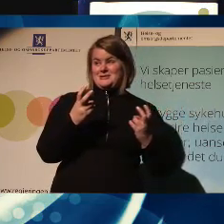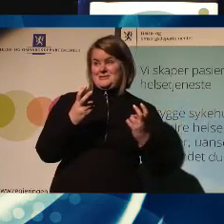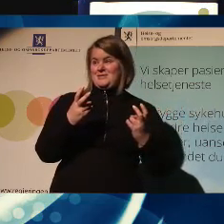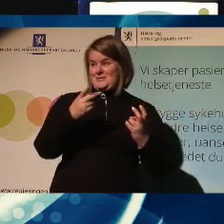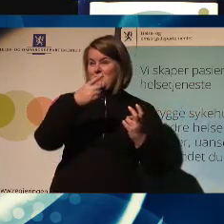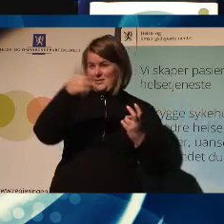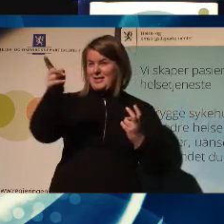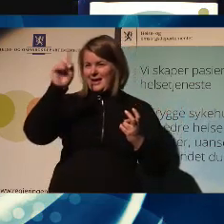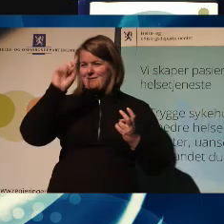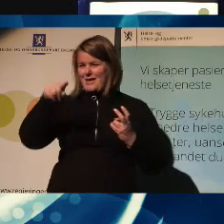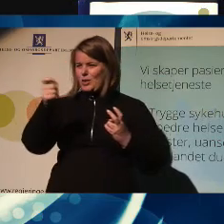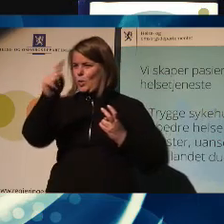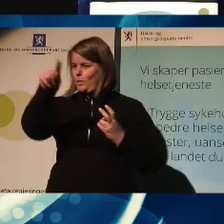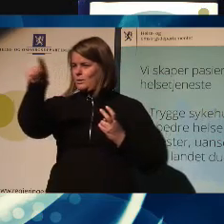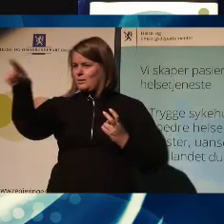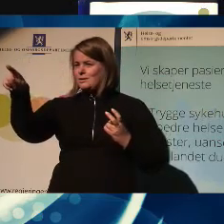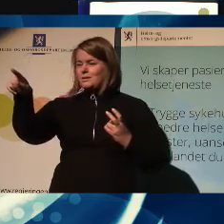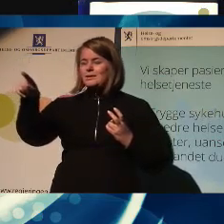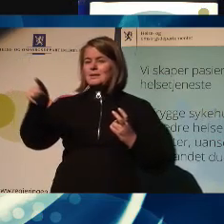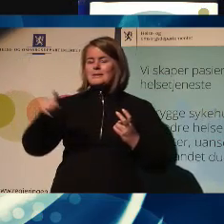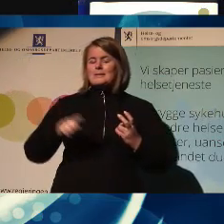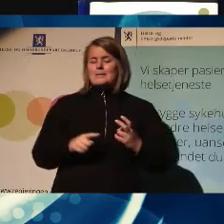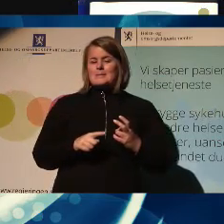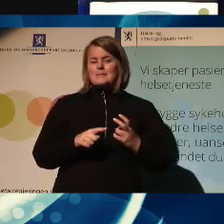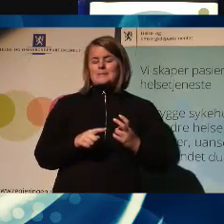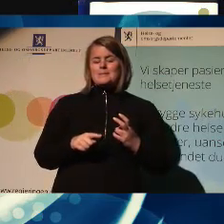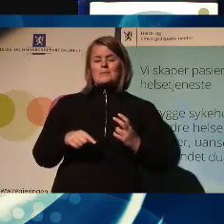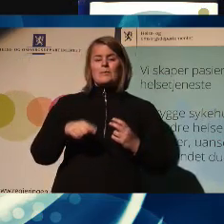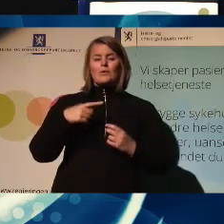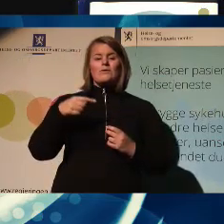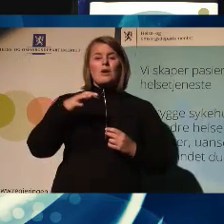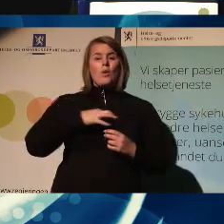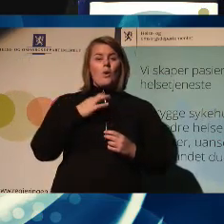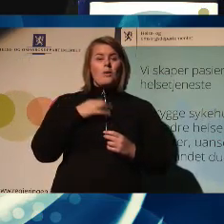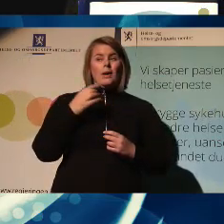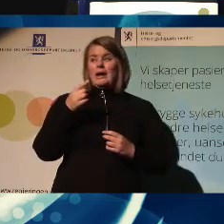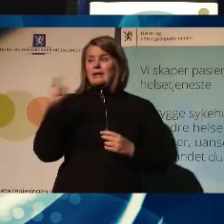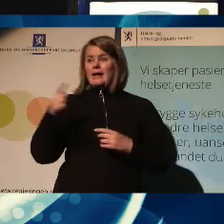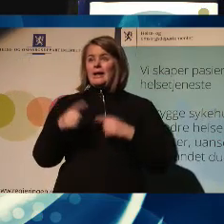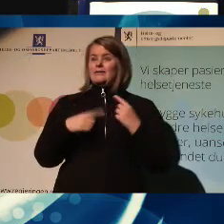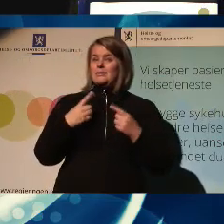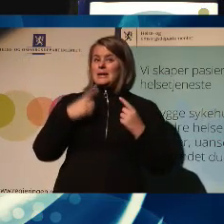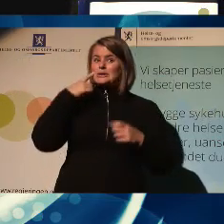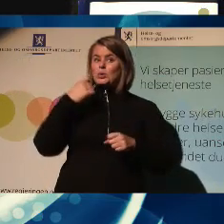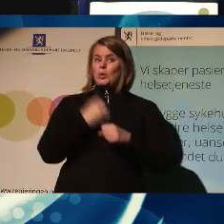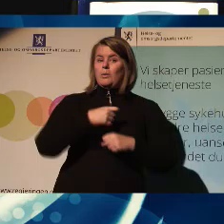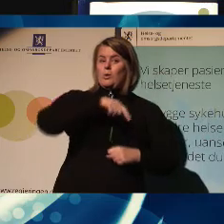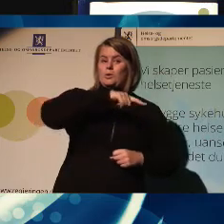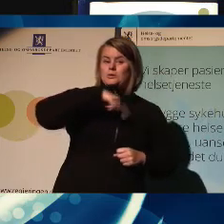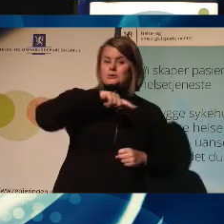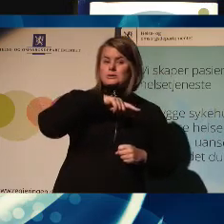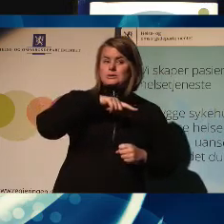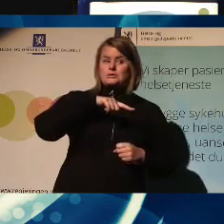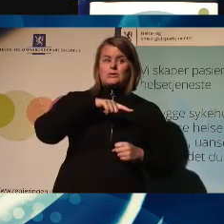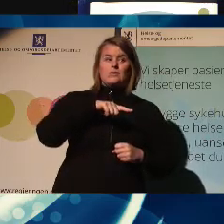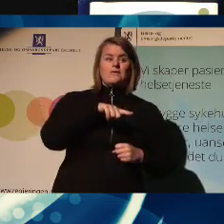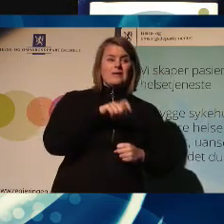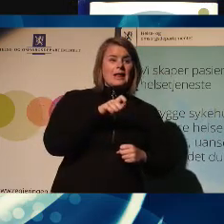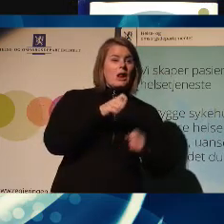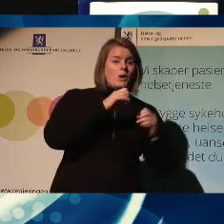allerede er involvert i og er klar over. Vi håper at dere fortsatt har tro på oss, og at vi kan finne en